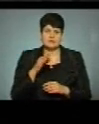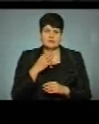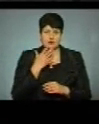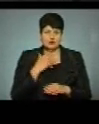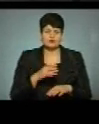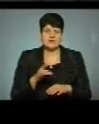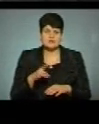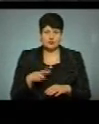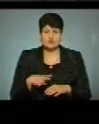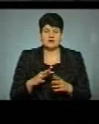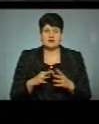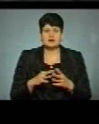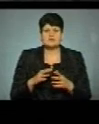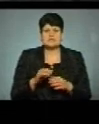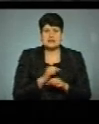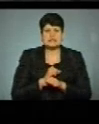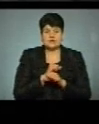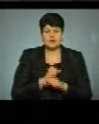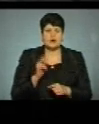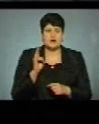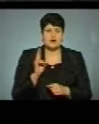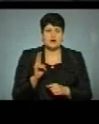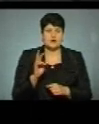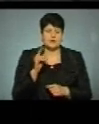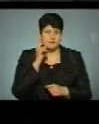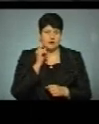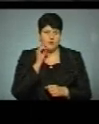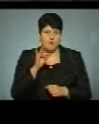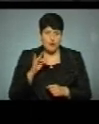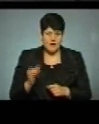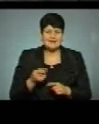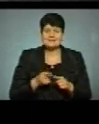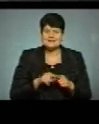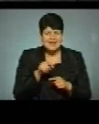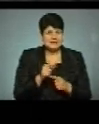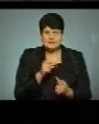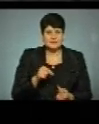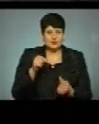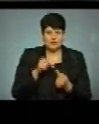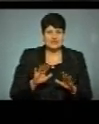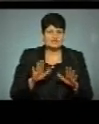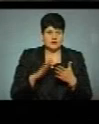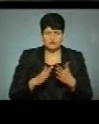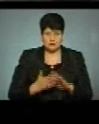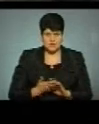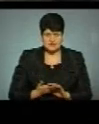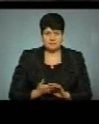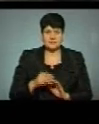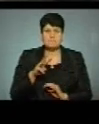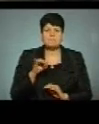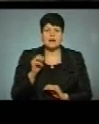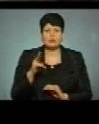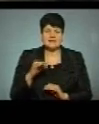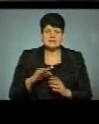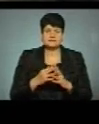в санаторії Медобори в селі Конопківка Теребовлянського району Тернопільської області. Даний санаторій не пристосований до такої надзвичайної ситуації. В Миколинецькій